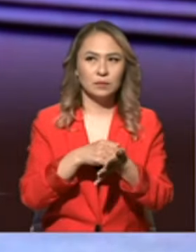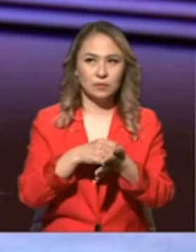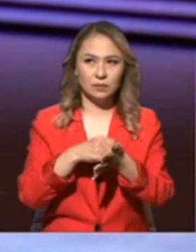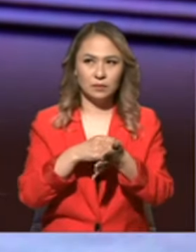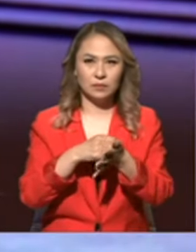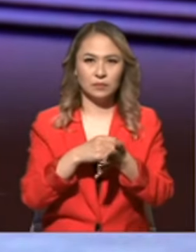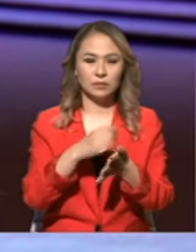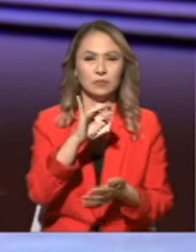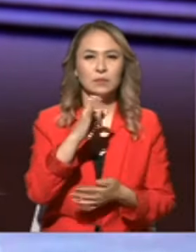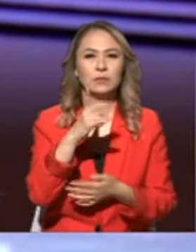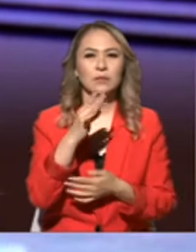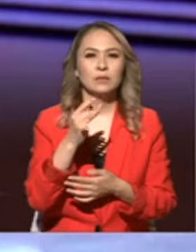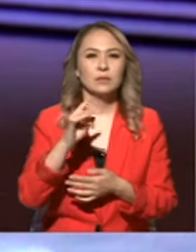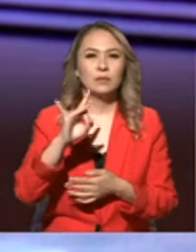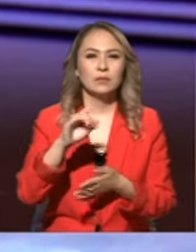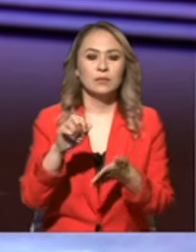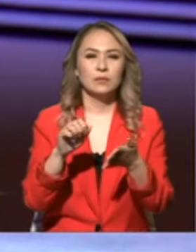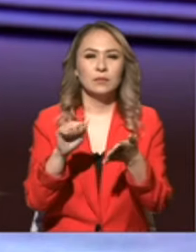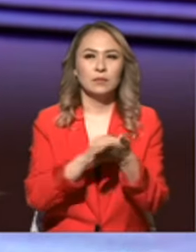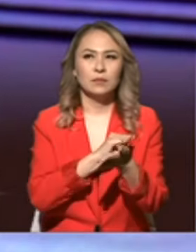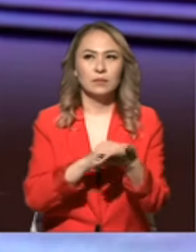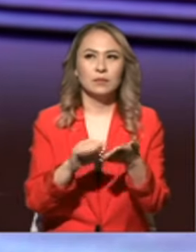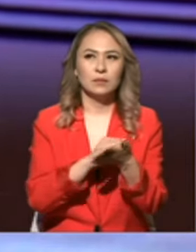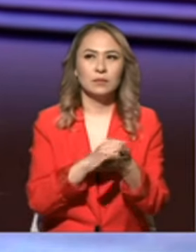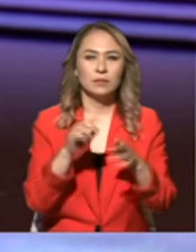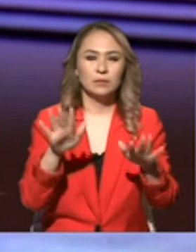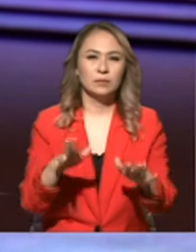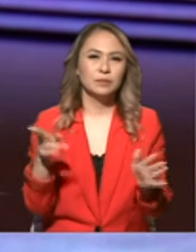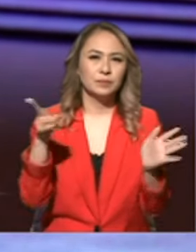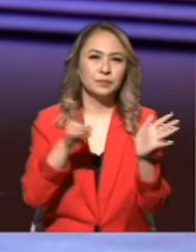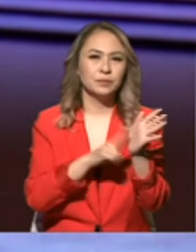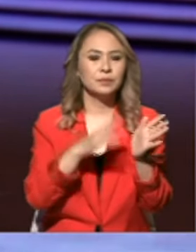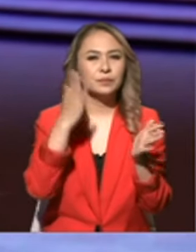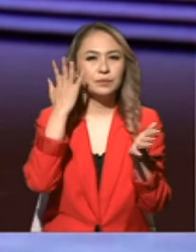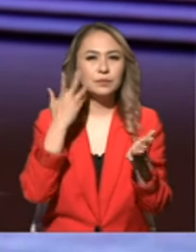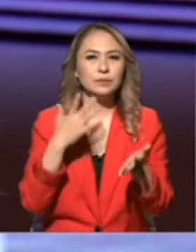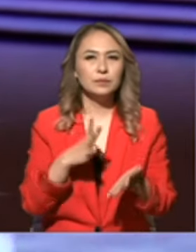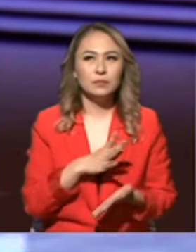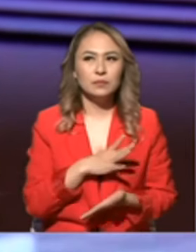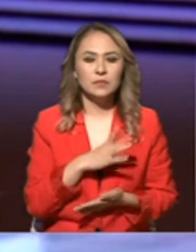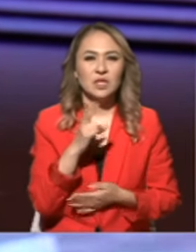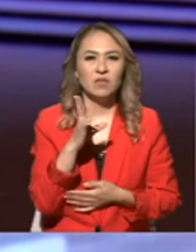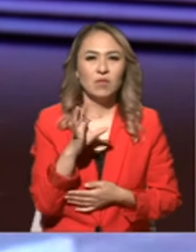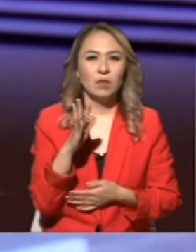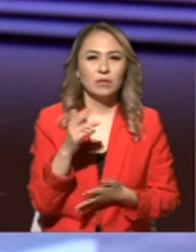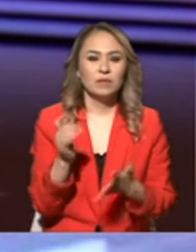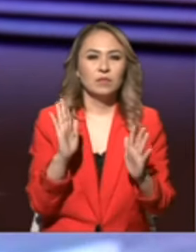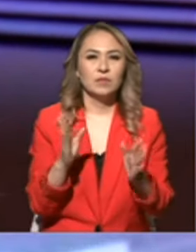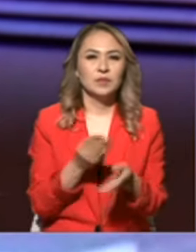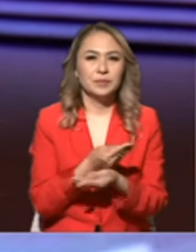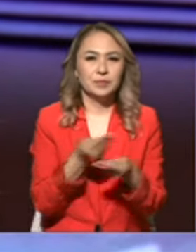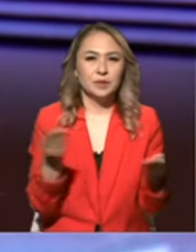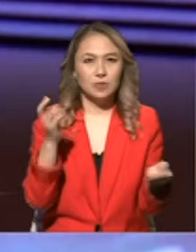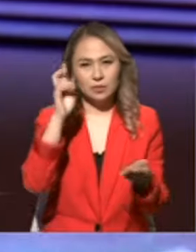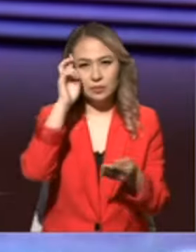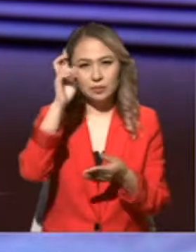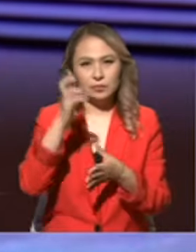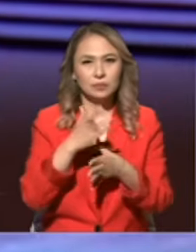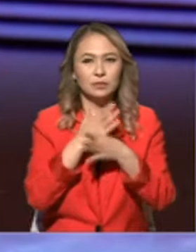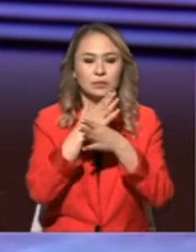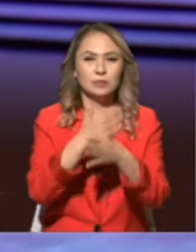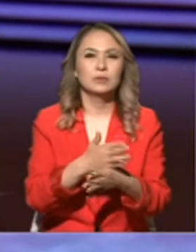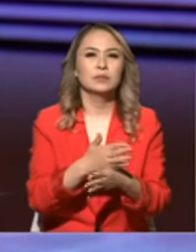ықтияр хатпен кесінде келген азаматтар. Яғни сол жерге көшіп барған кезде жаңа квота алғандарға ғана мемлекет өзінің